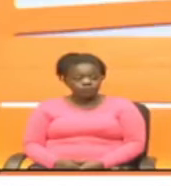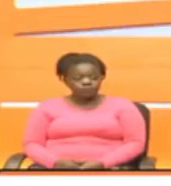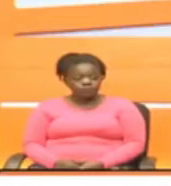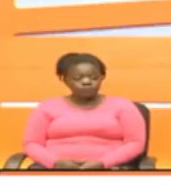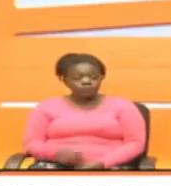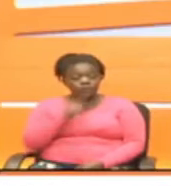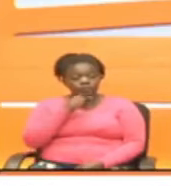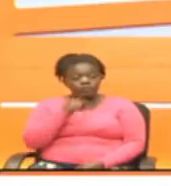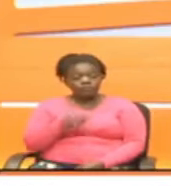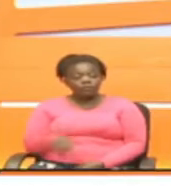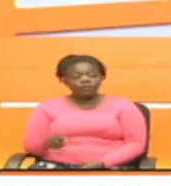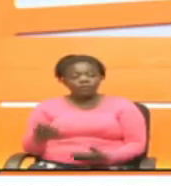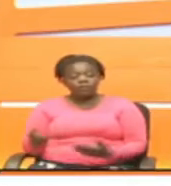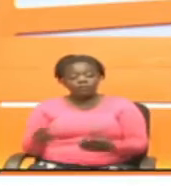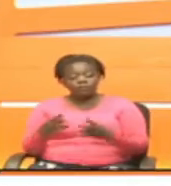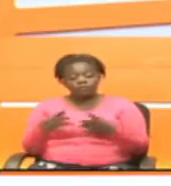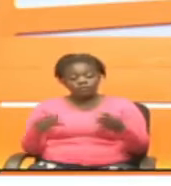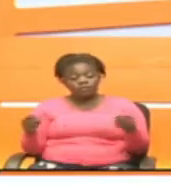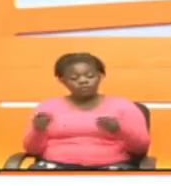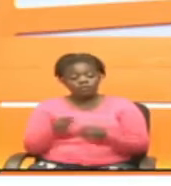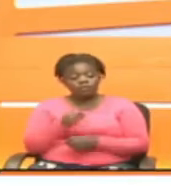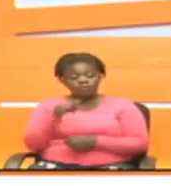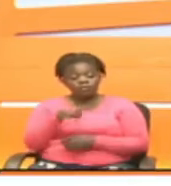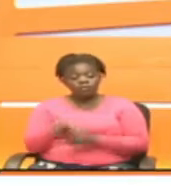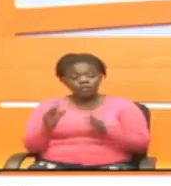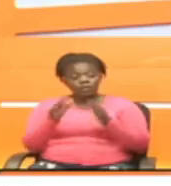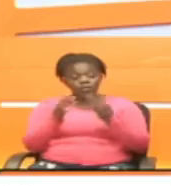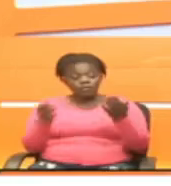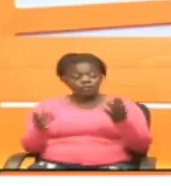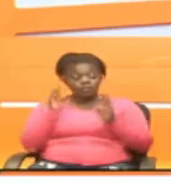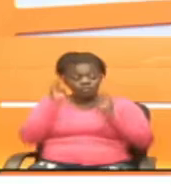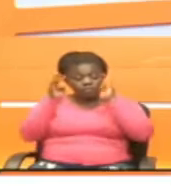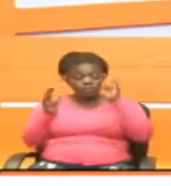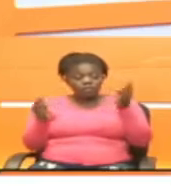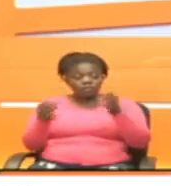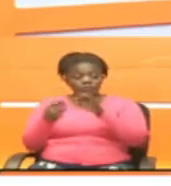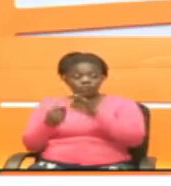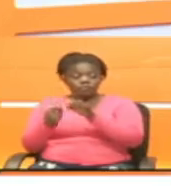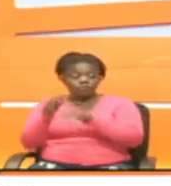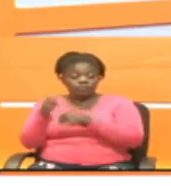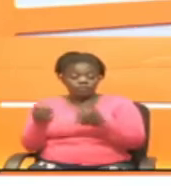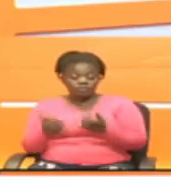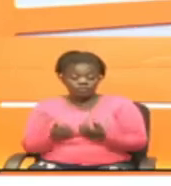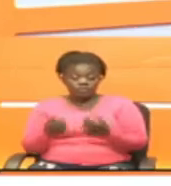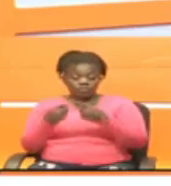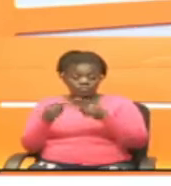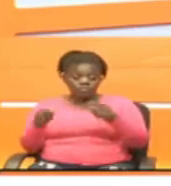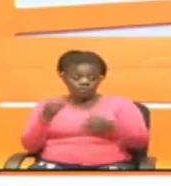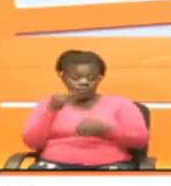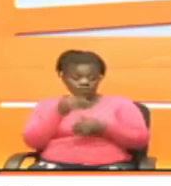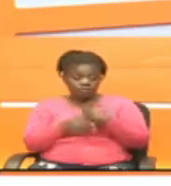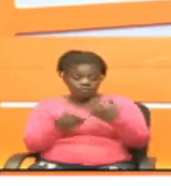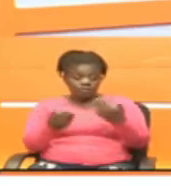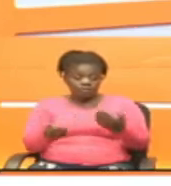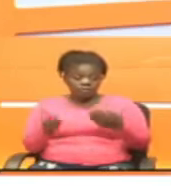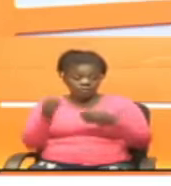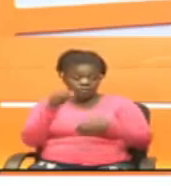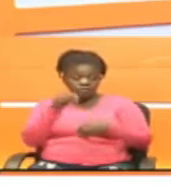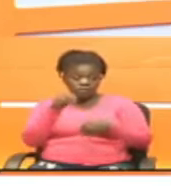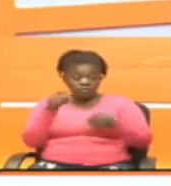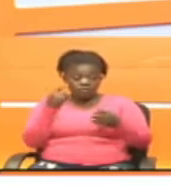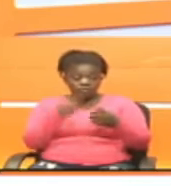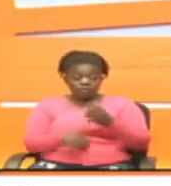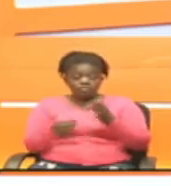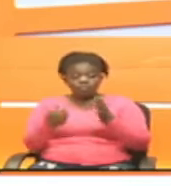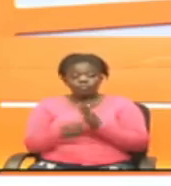Waliwo taata abuze kuba mu maka ge kibeera liikirize bitagambika naddala mukyala we. Kyokka balirwana basonze ku butabanko